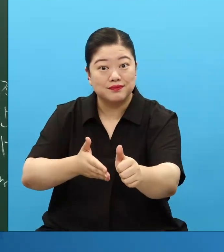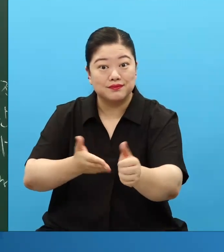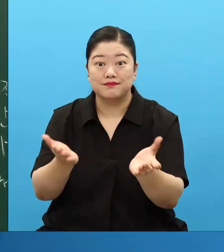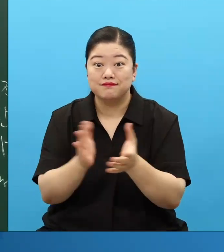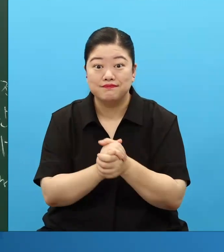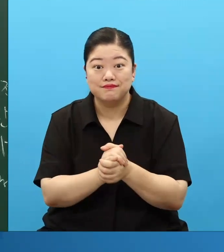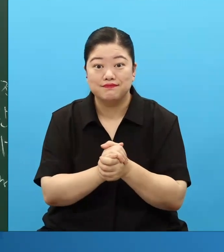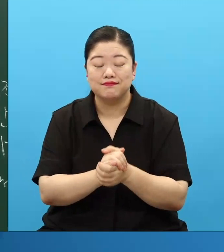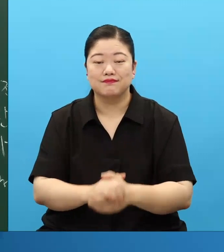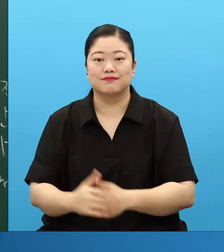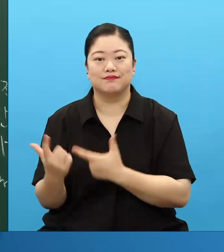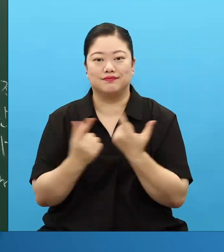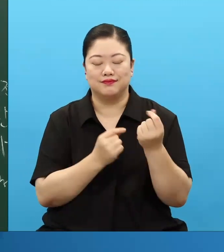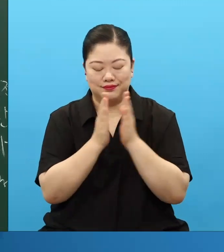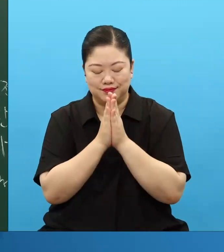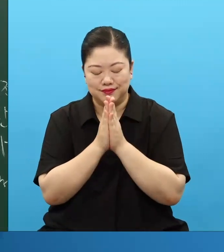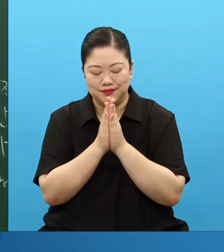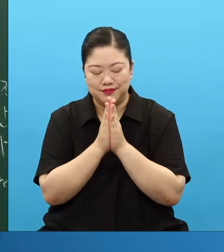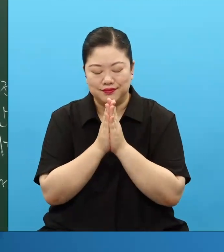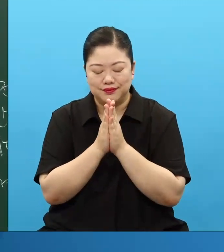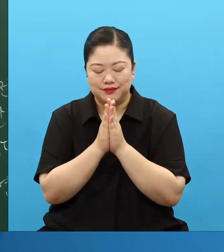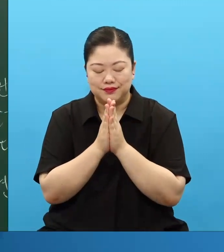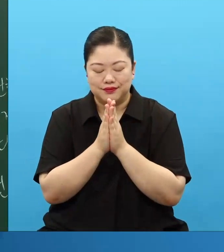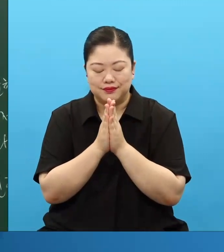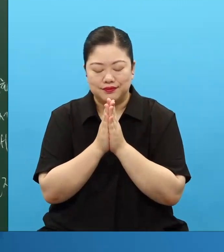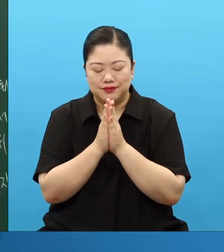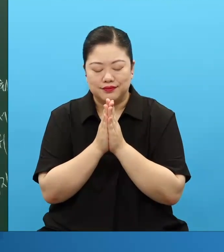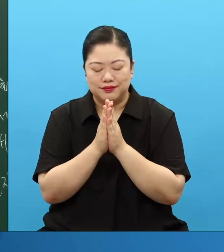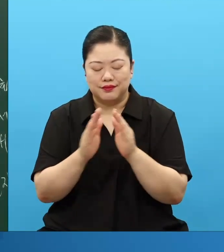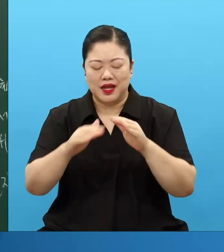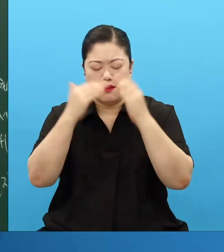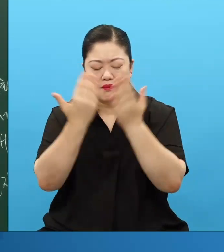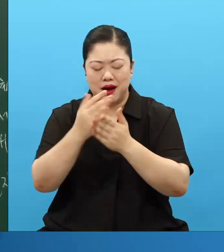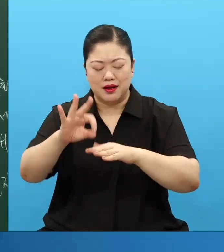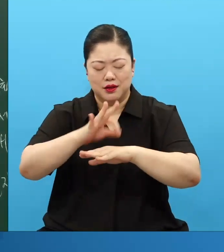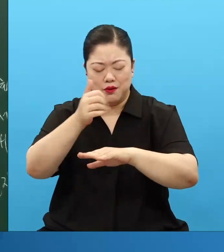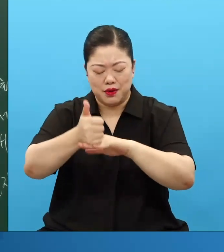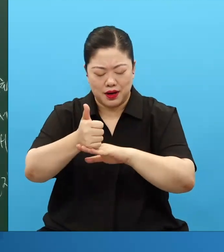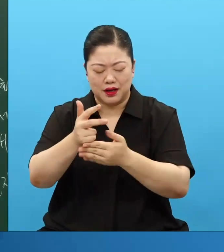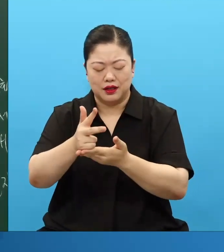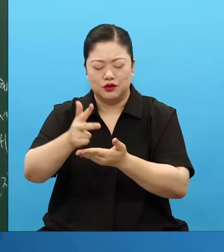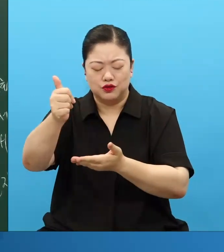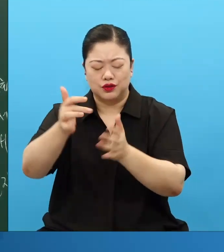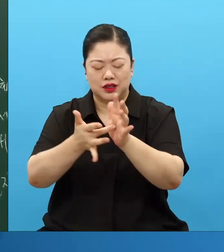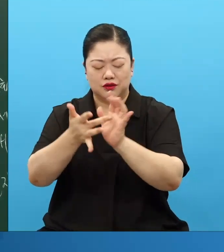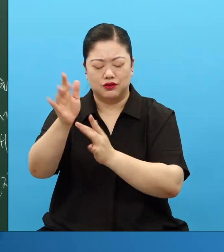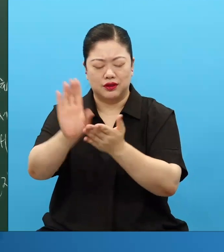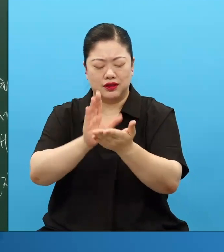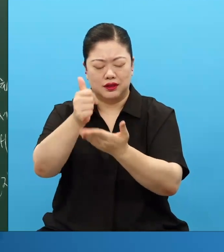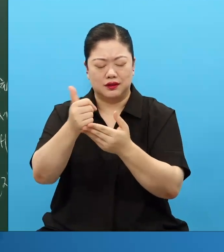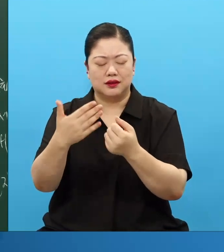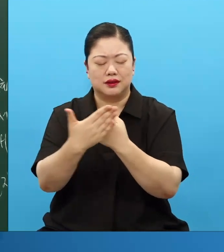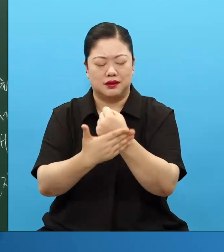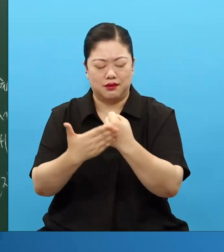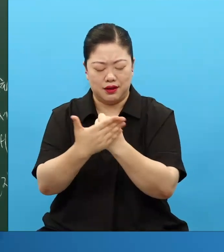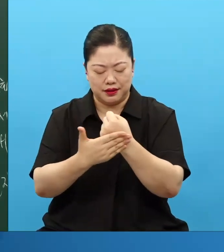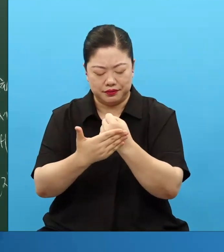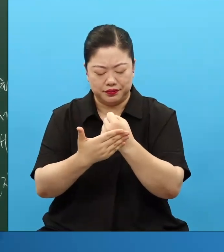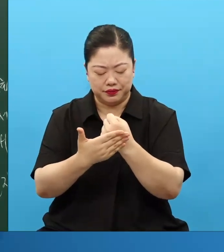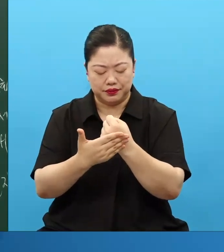생활화되고 And this blessing of the throne, this 누가 blessing 말리겠습니까? of the temple, it becomes a part of your lifestyle. 이 능력이 보호자의